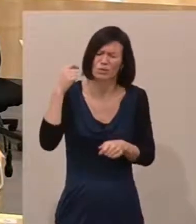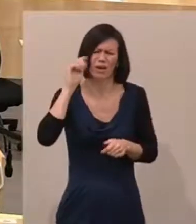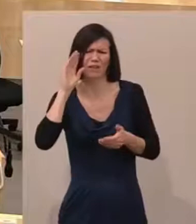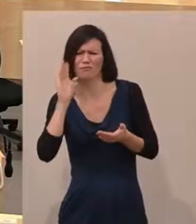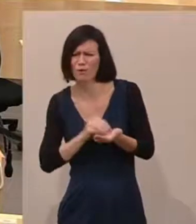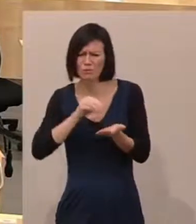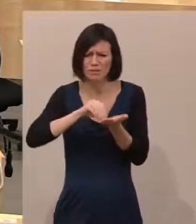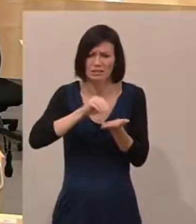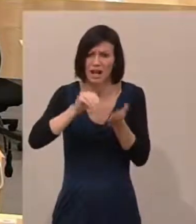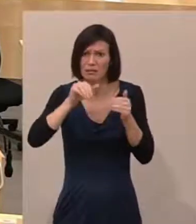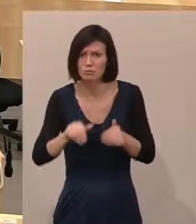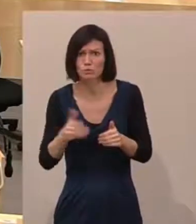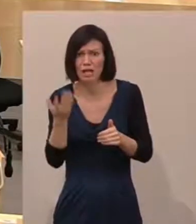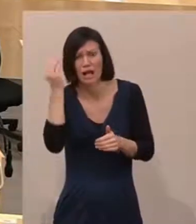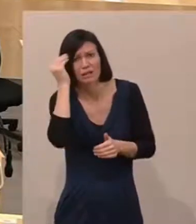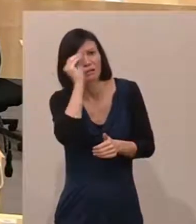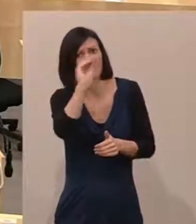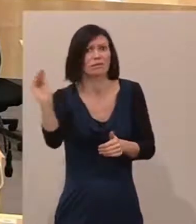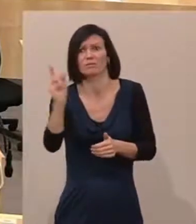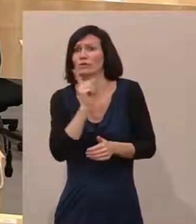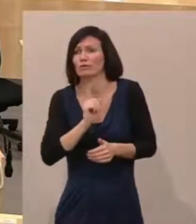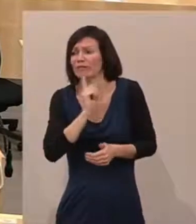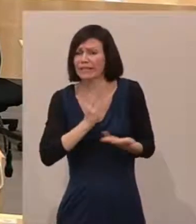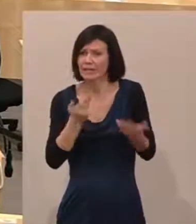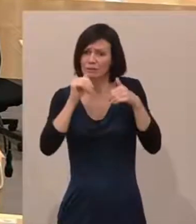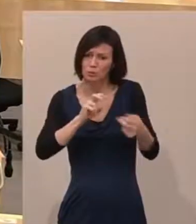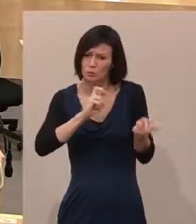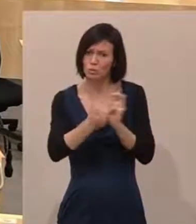Wohnungen wohnen, gar nichts. Und noch eins jetzt zu den